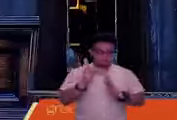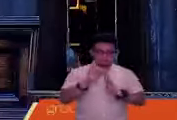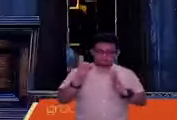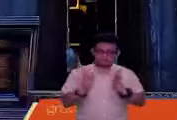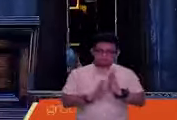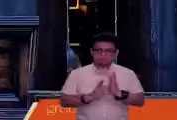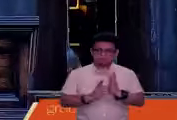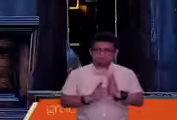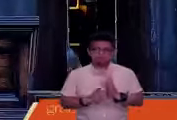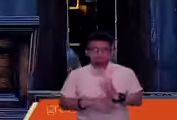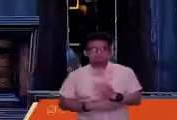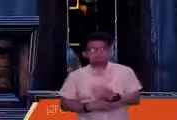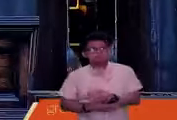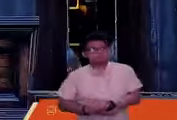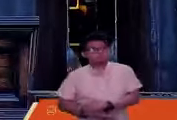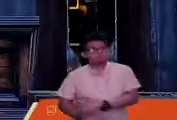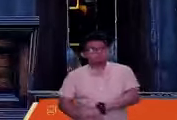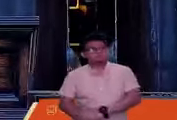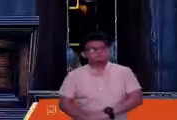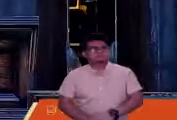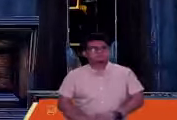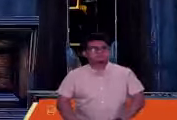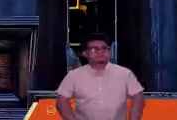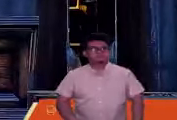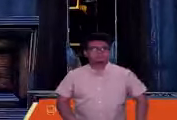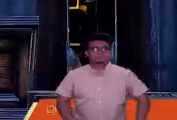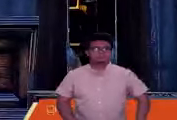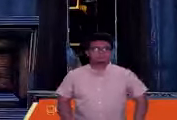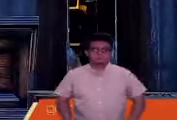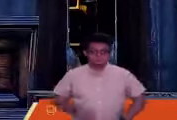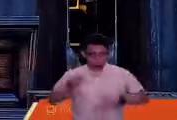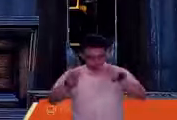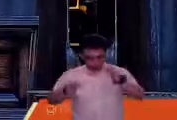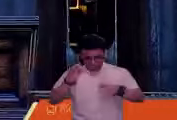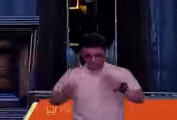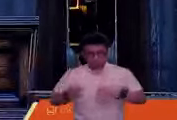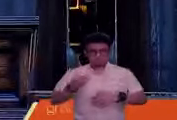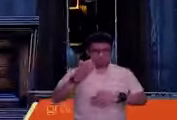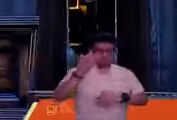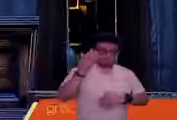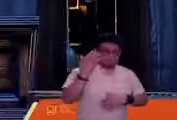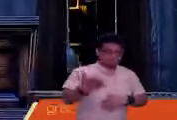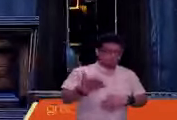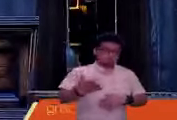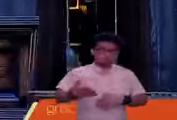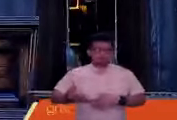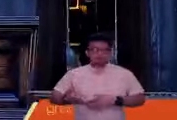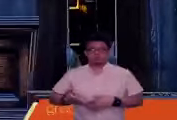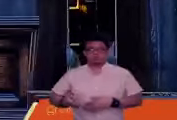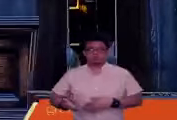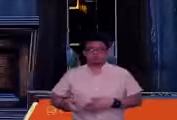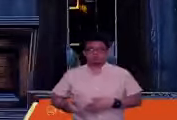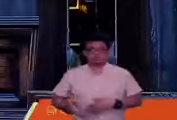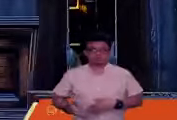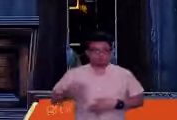Bible. Mga kaigsunan, sultihan ta mo. If you regard the Bible